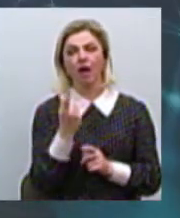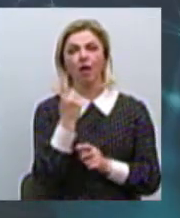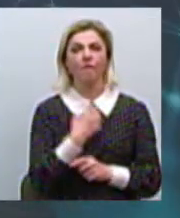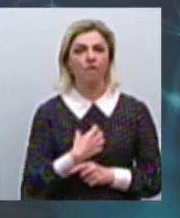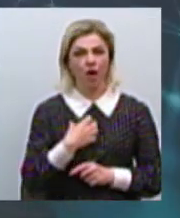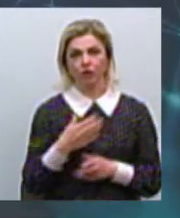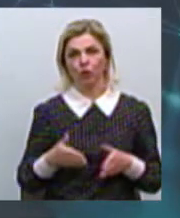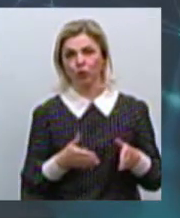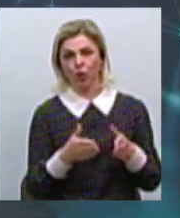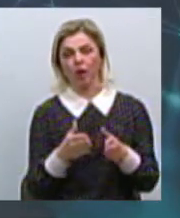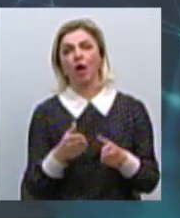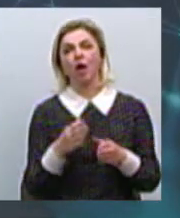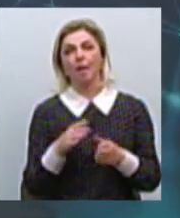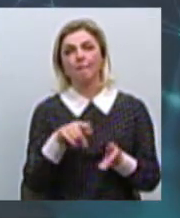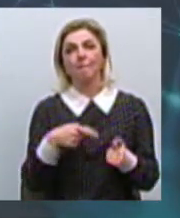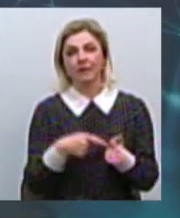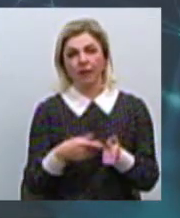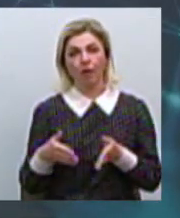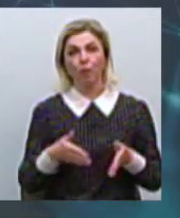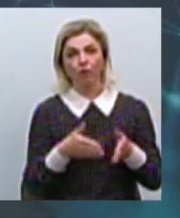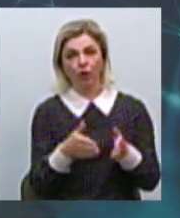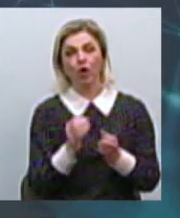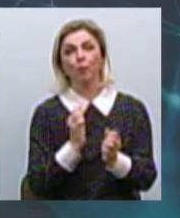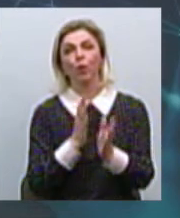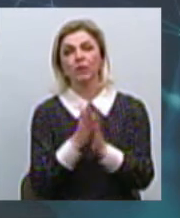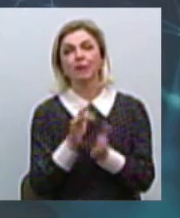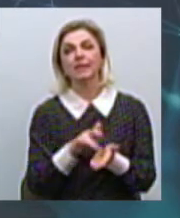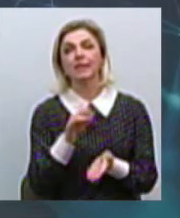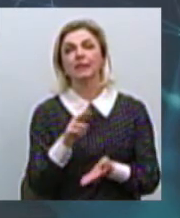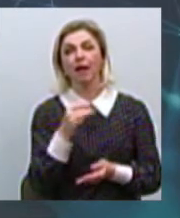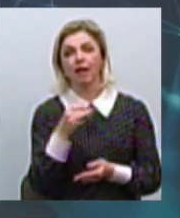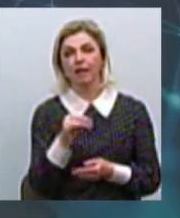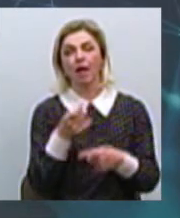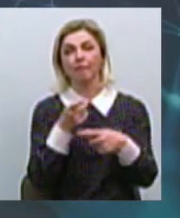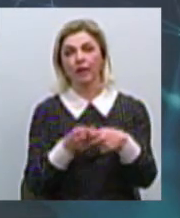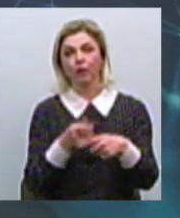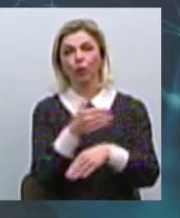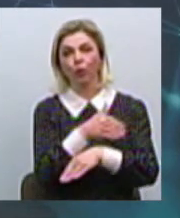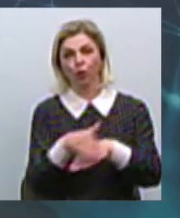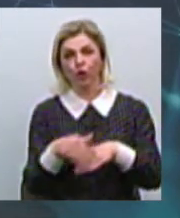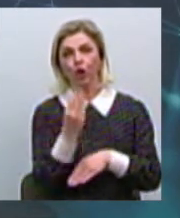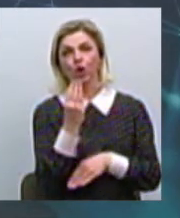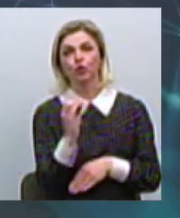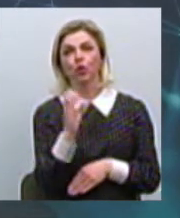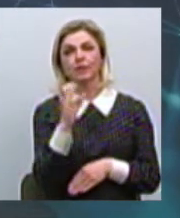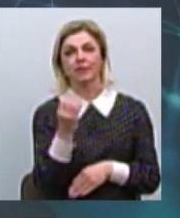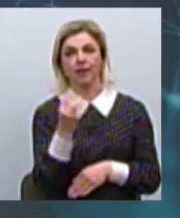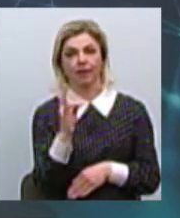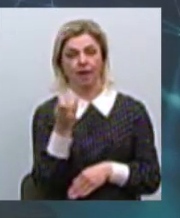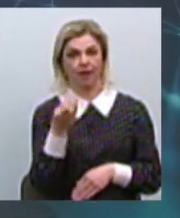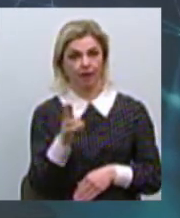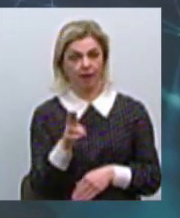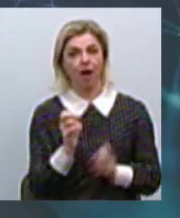небезпечних ділянок міських магістралей – проспект Центральний, перетин з вулицею Шосейною. Як